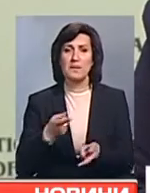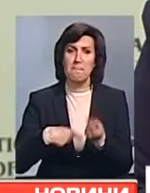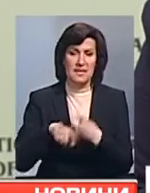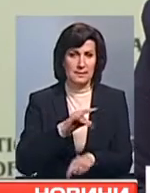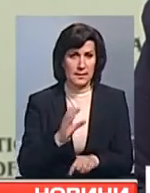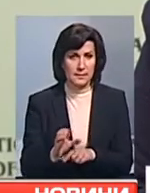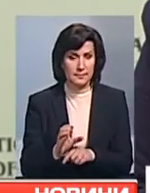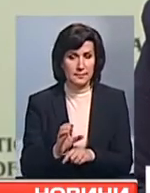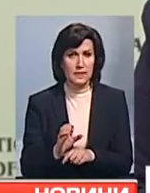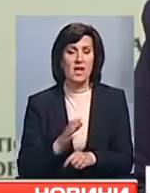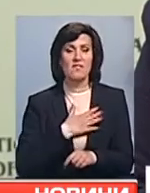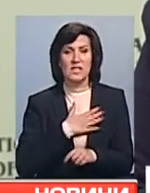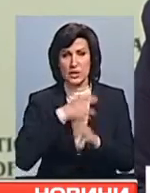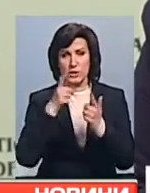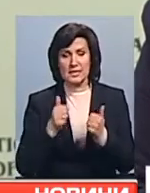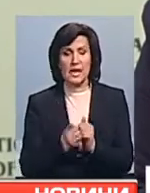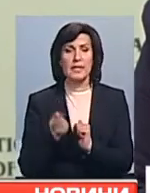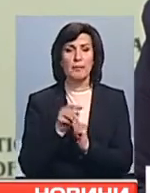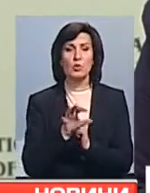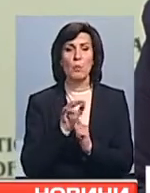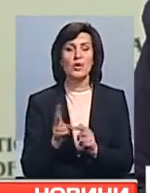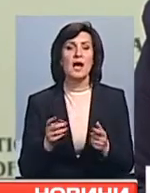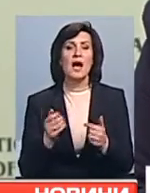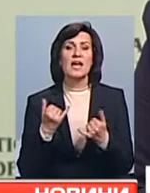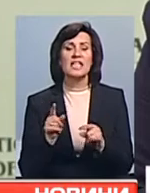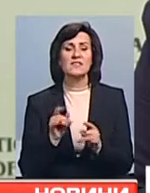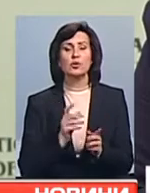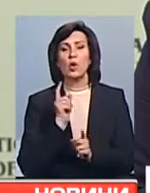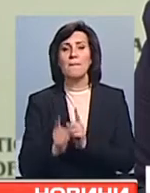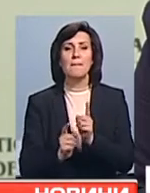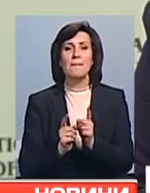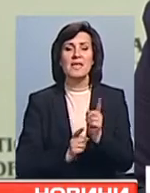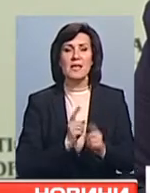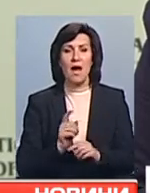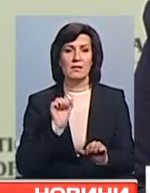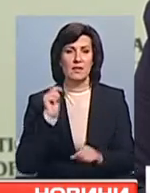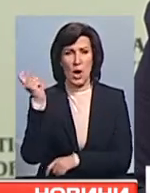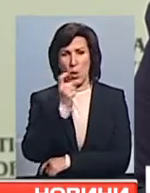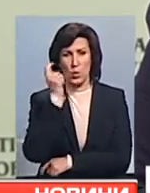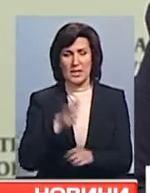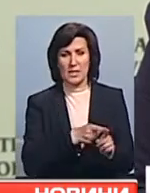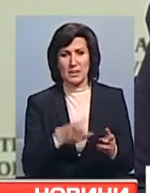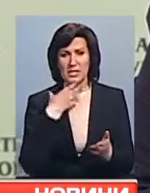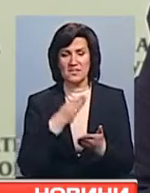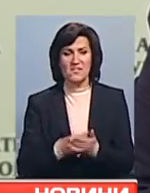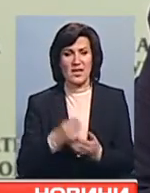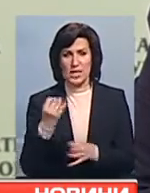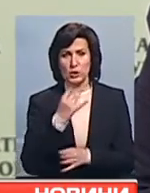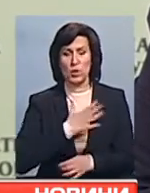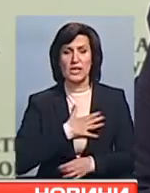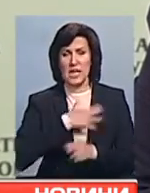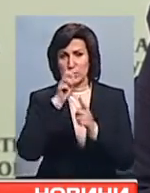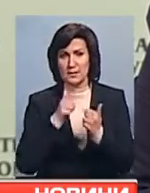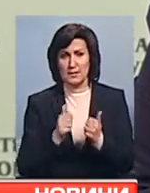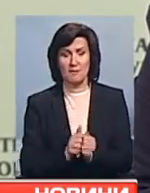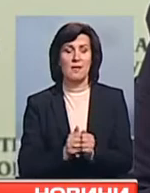бізнес в нашій країні. Притом, він разве що міняв руки на протяжении своєї всієї історії нашої